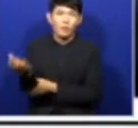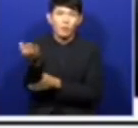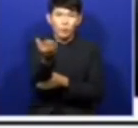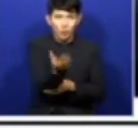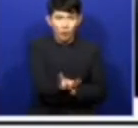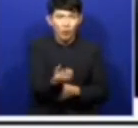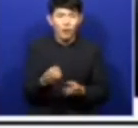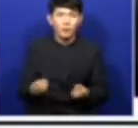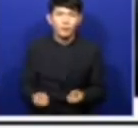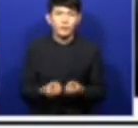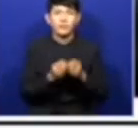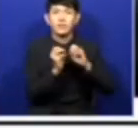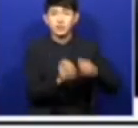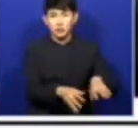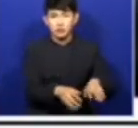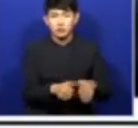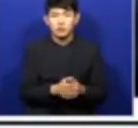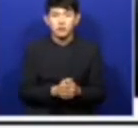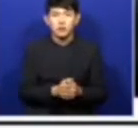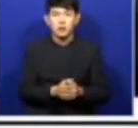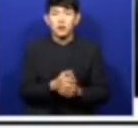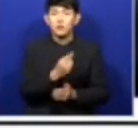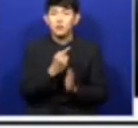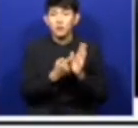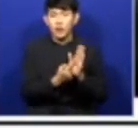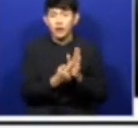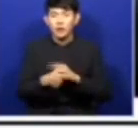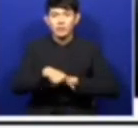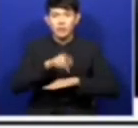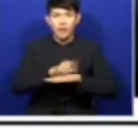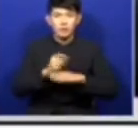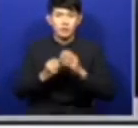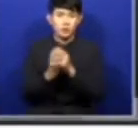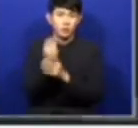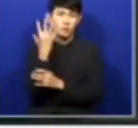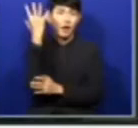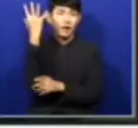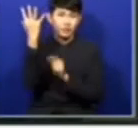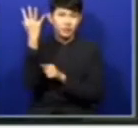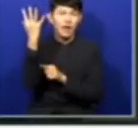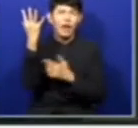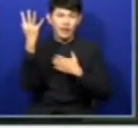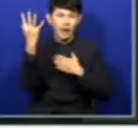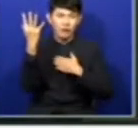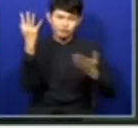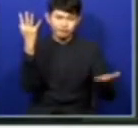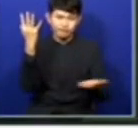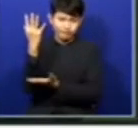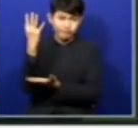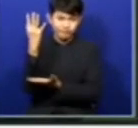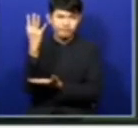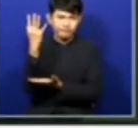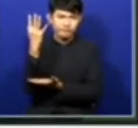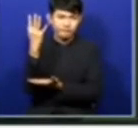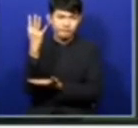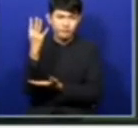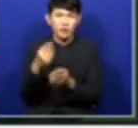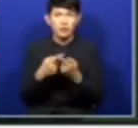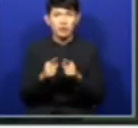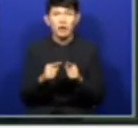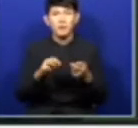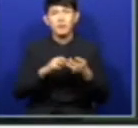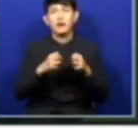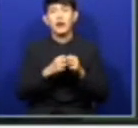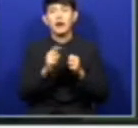ซึ่งถ้าท่านประธานมีต้นไม้อยู่ต้นหนึ่งต้องการที่จะตัดต้นไม้เนี่ยนะครับในขณะที่ว่ามันเป็นปัญหา